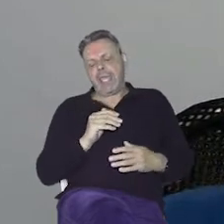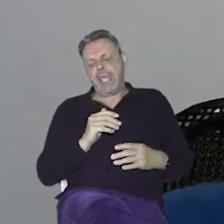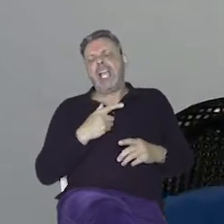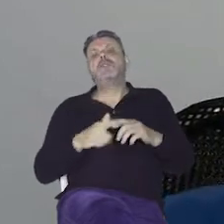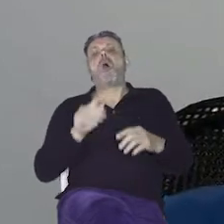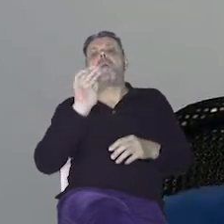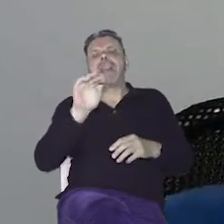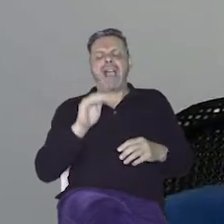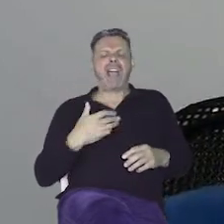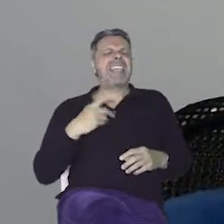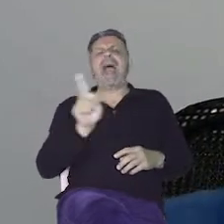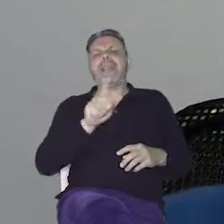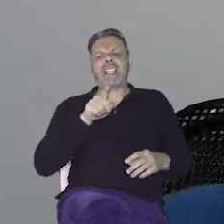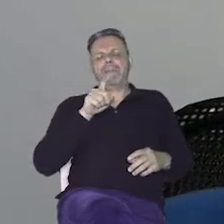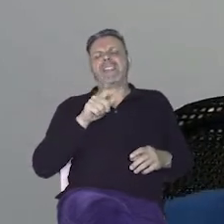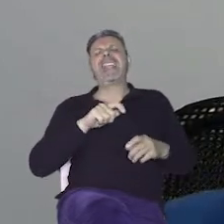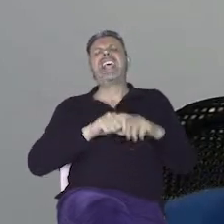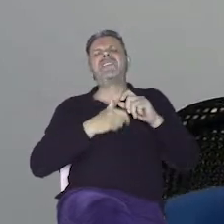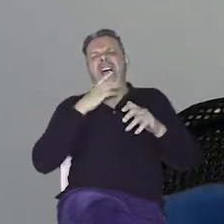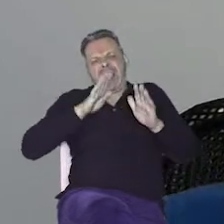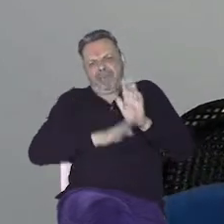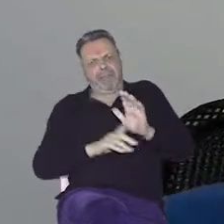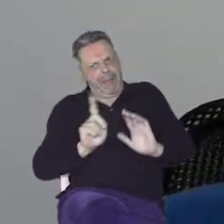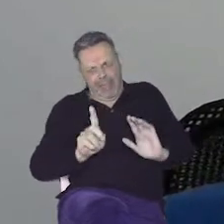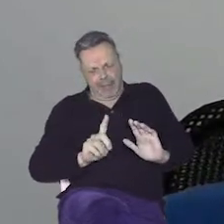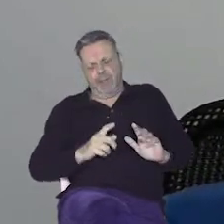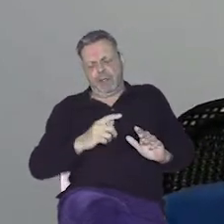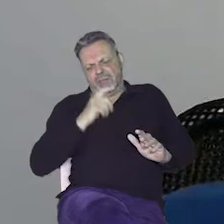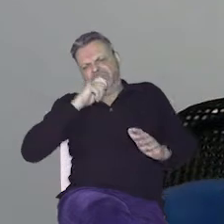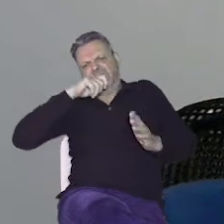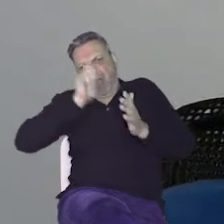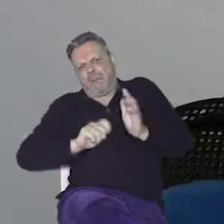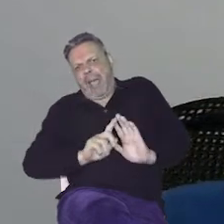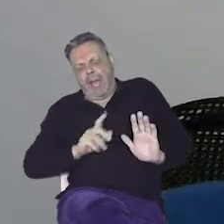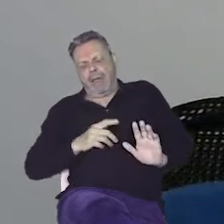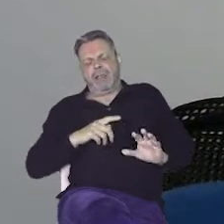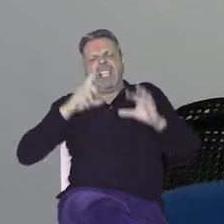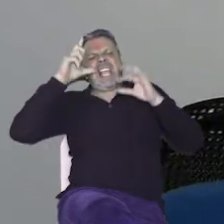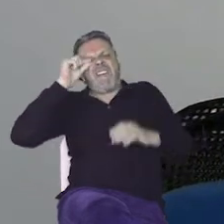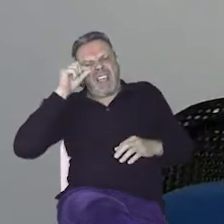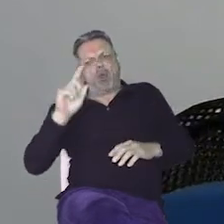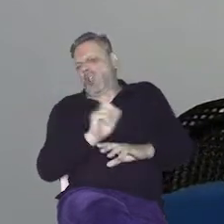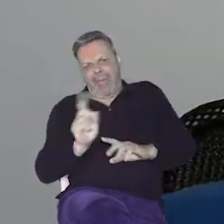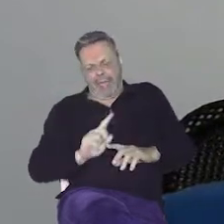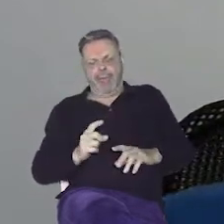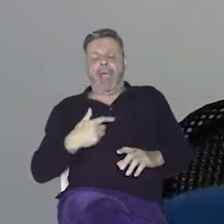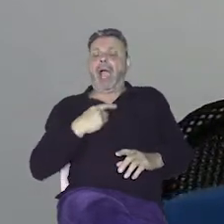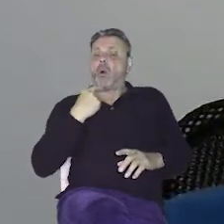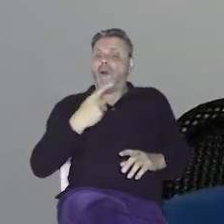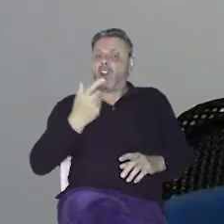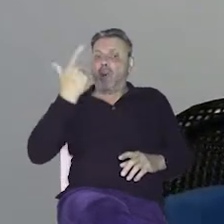za to da se stvari zataškavaju, nisam za to da zatvaramo oči, jer kada govorimo iz